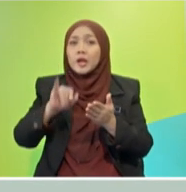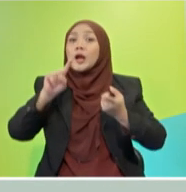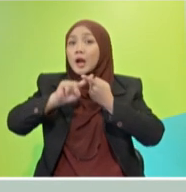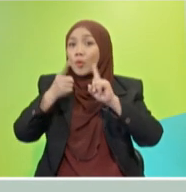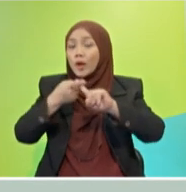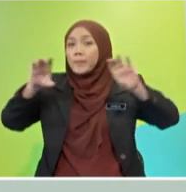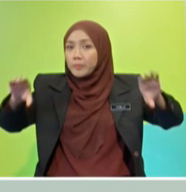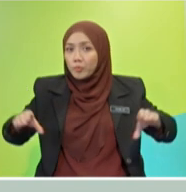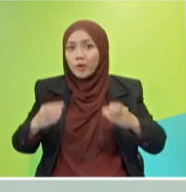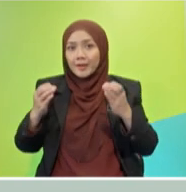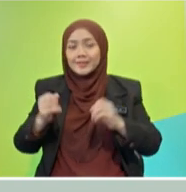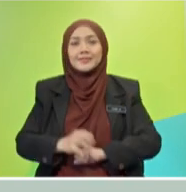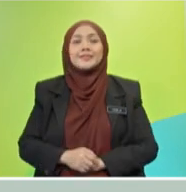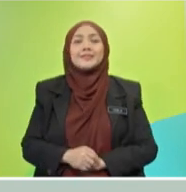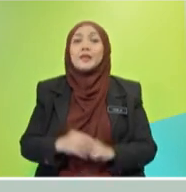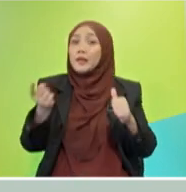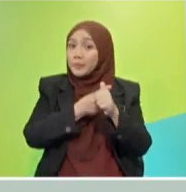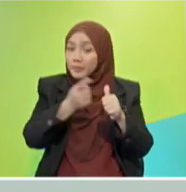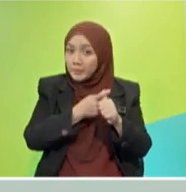yang pertama